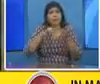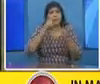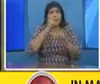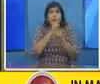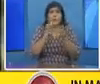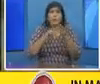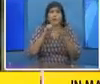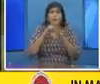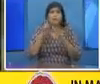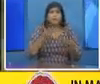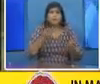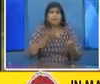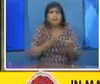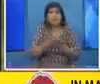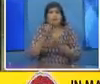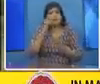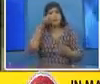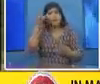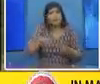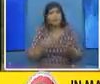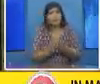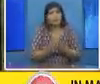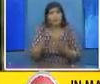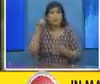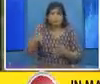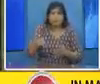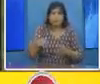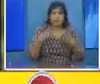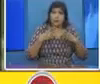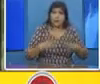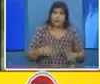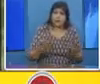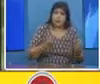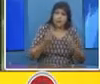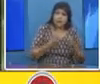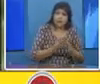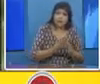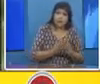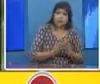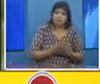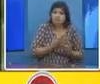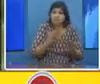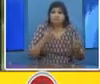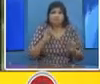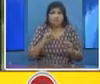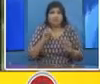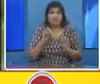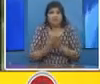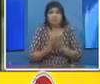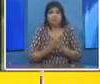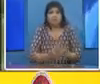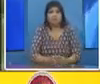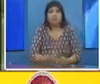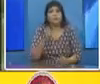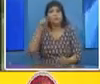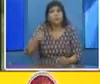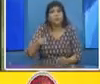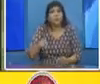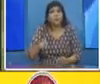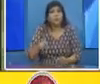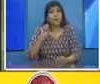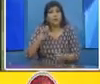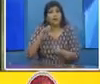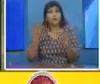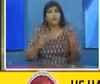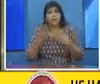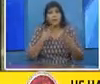कामेगौड़ा जी साधारण किसान है, लेकिन उनका व्यक्तित्व बहुत असाधारण है। उन्होंने एक ऐसा काम